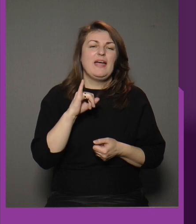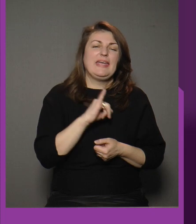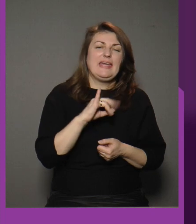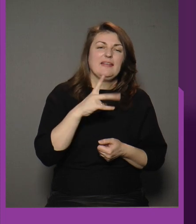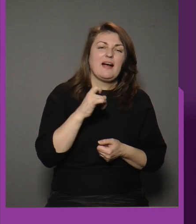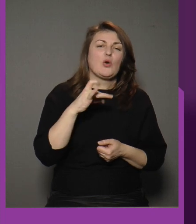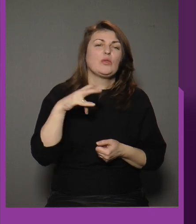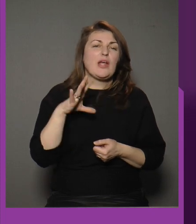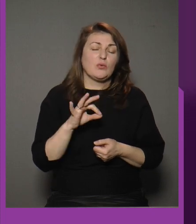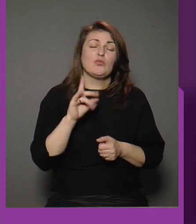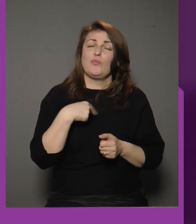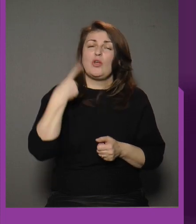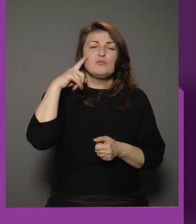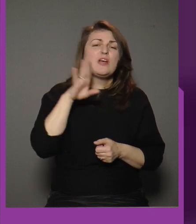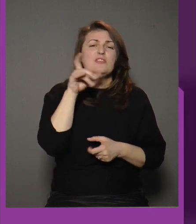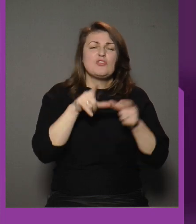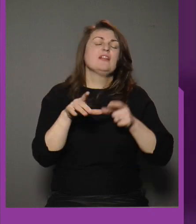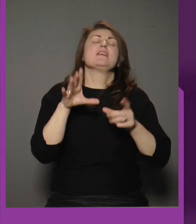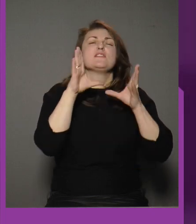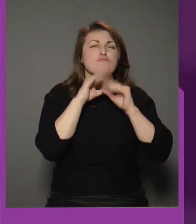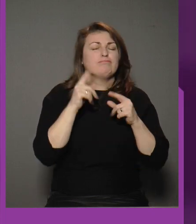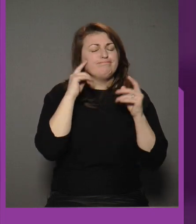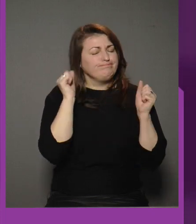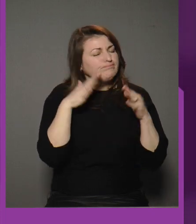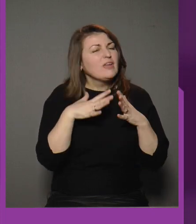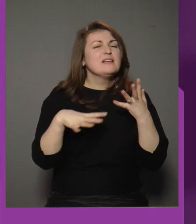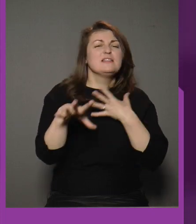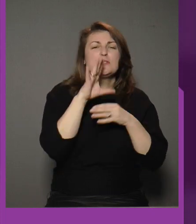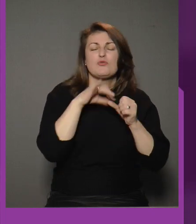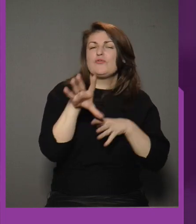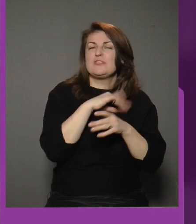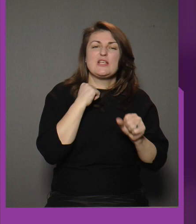Тому я думаю, що дівчата зможуть зібратися, зможуть все зробити.